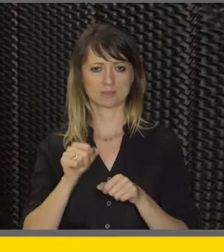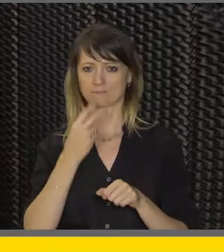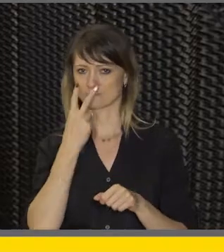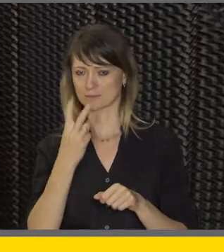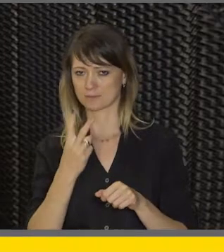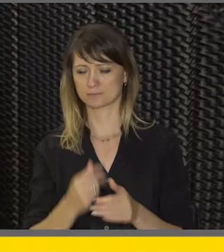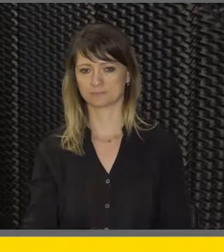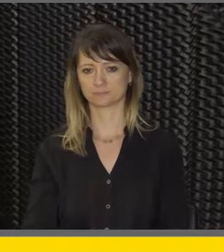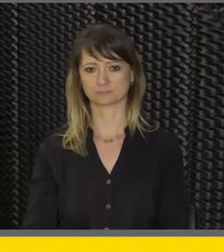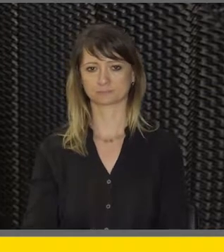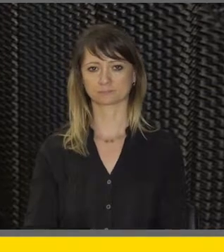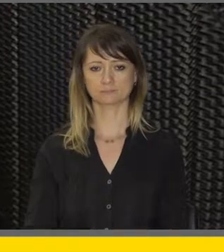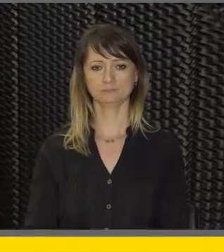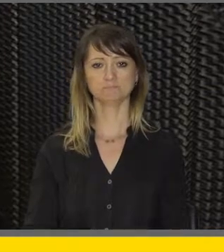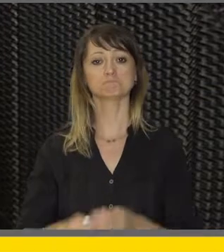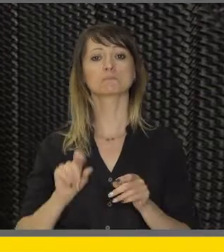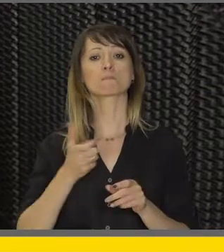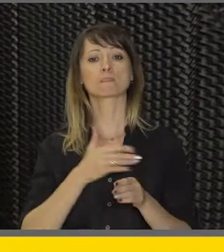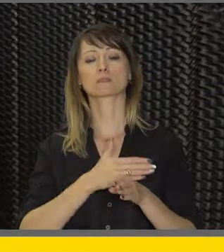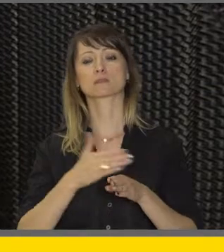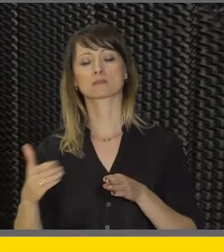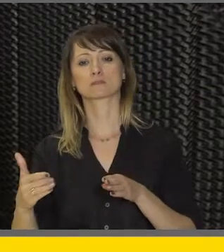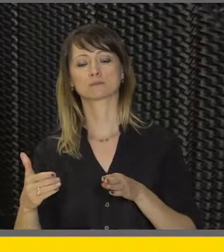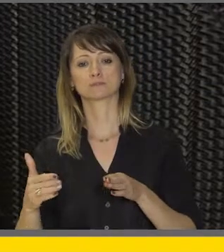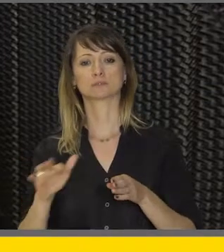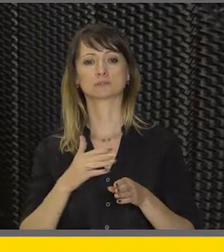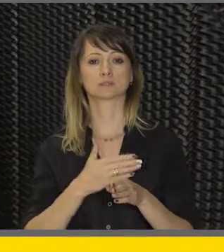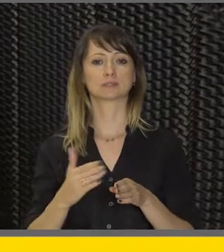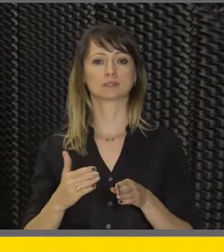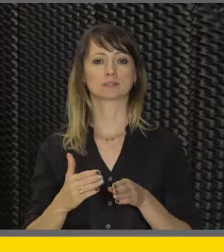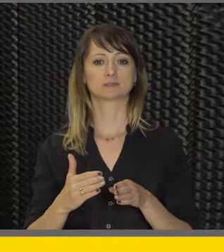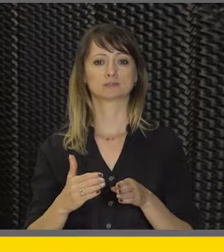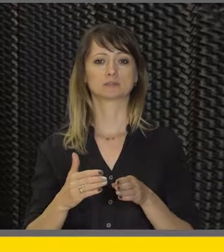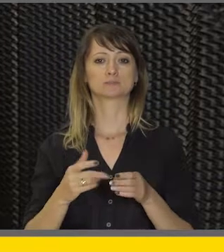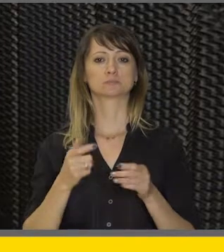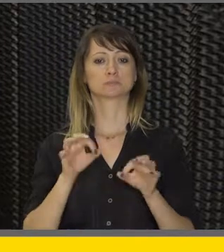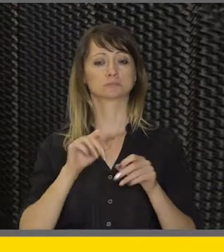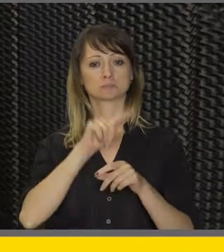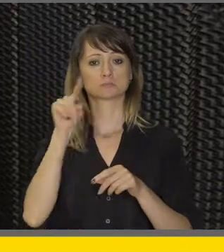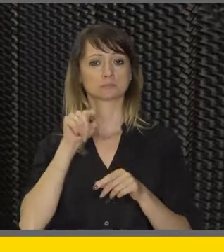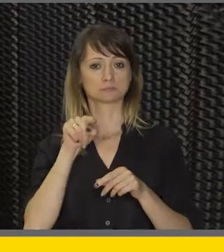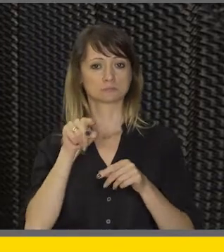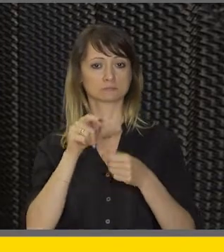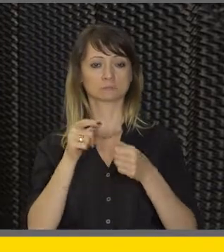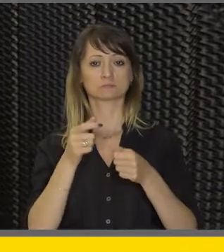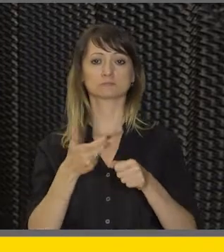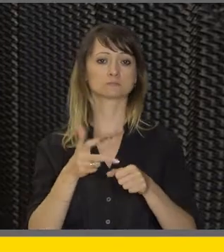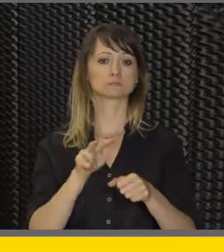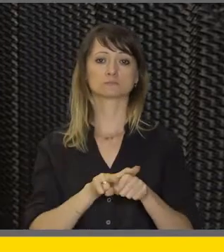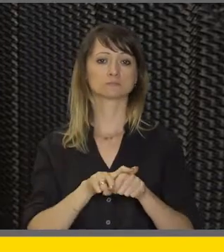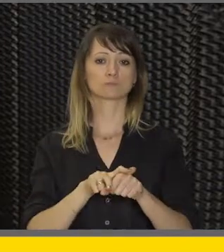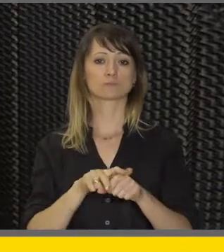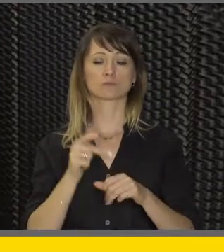dalej? Dalej, proszę Państwa, no to teraz jest pytanie. Które firmy naprawdę, albo które działania,